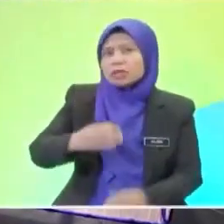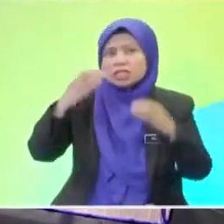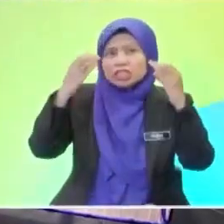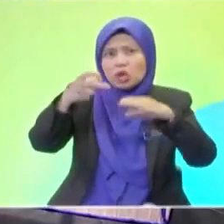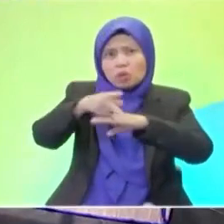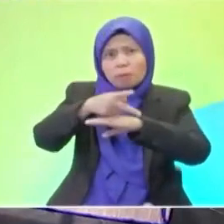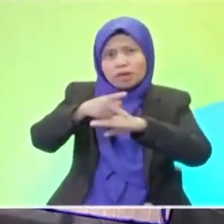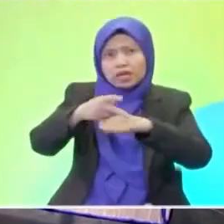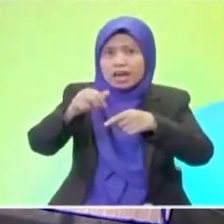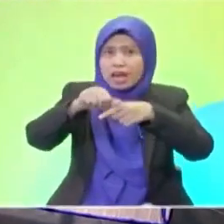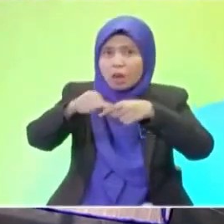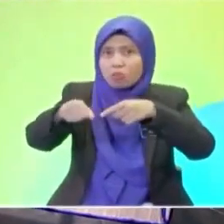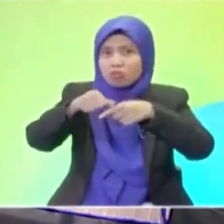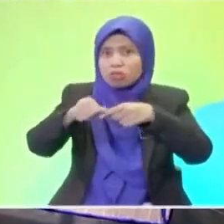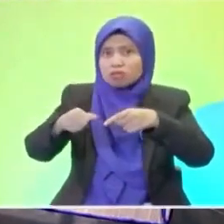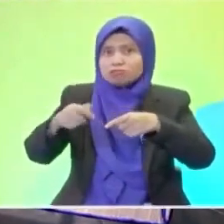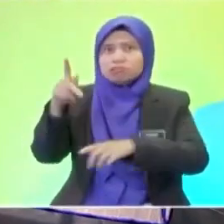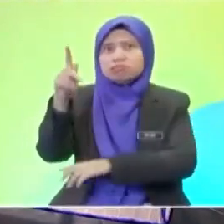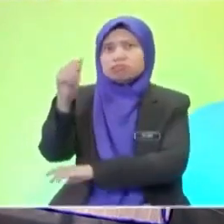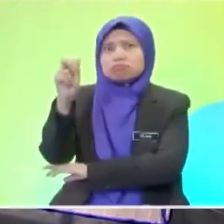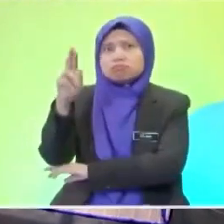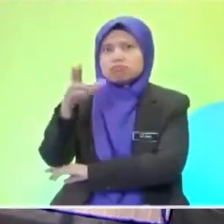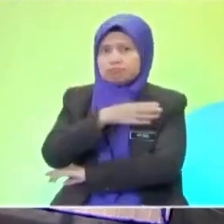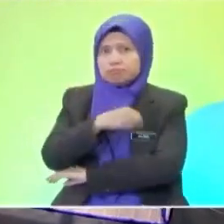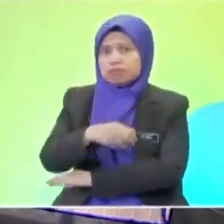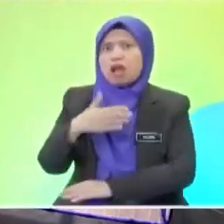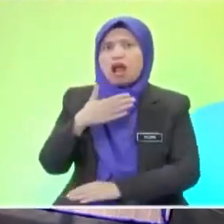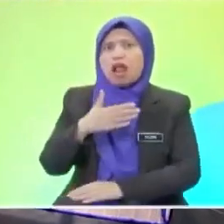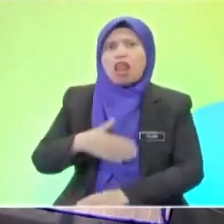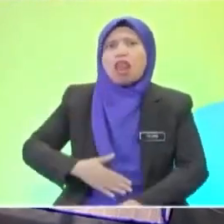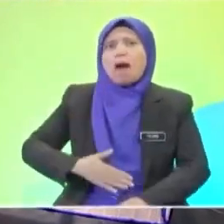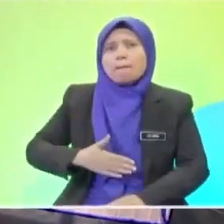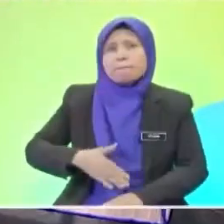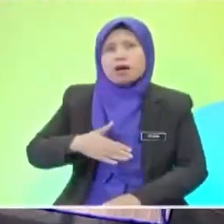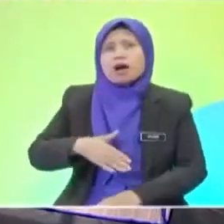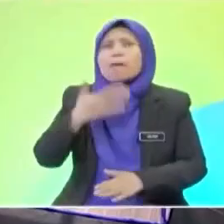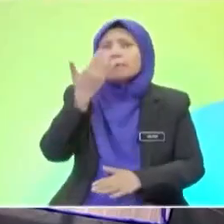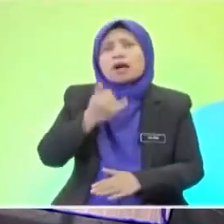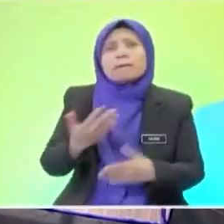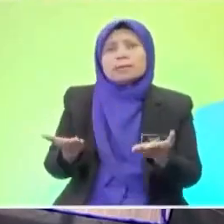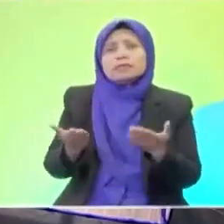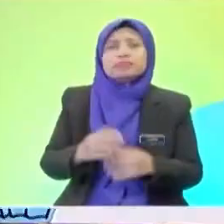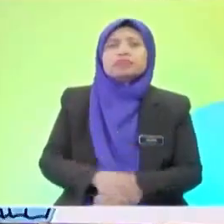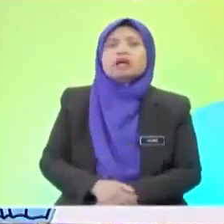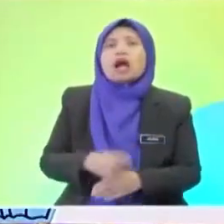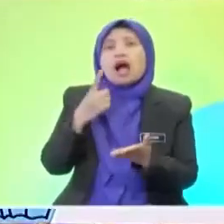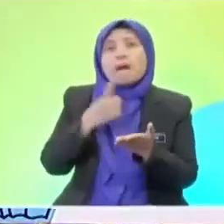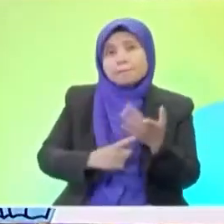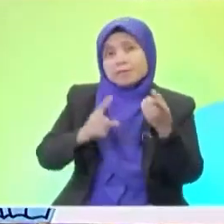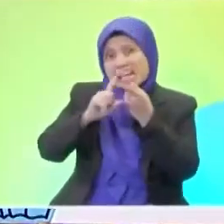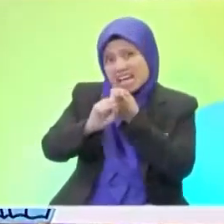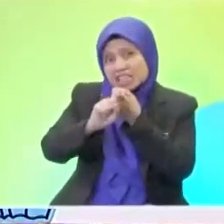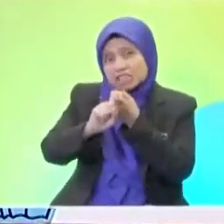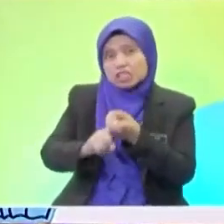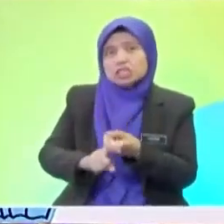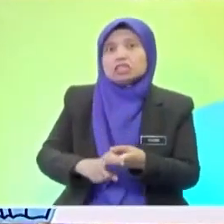ini tadi aduh laparnya perutku Hah itulah penonton semua Apa kaitannya